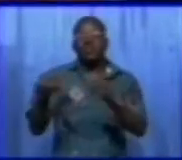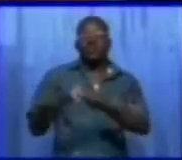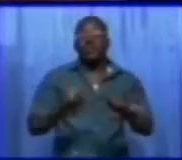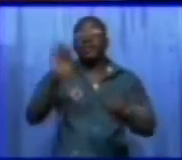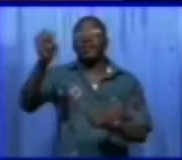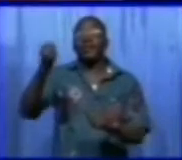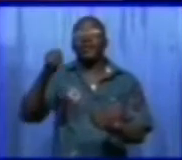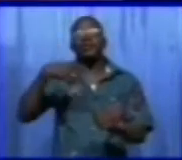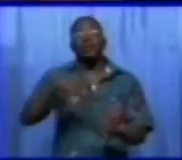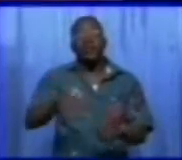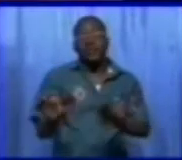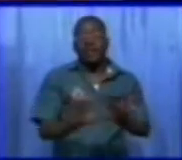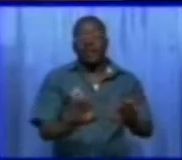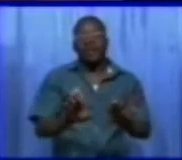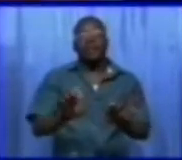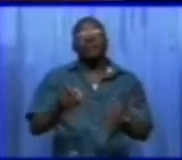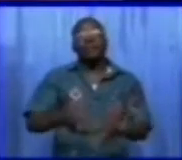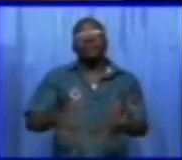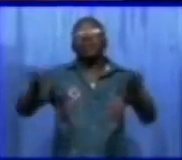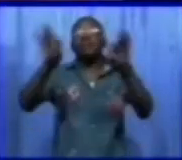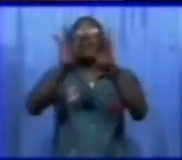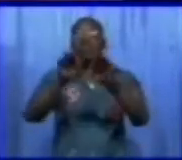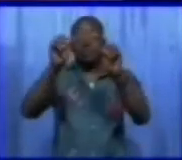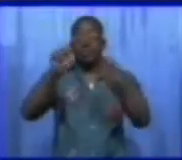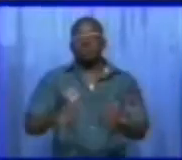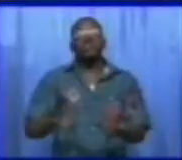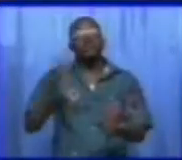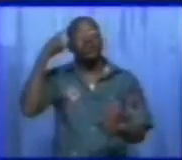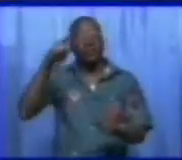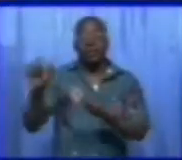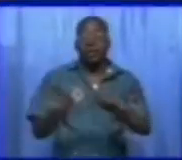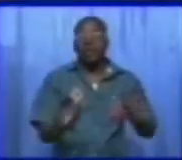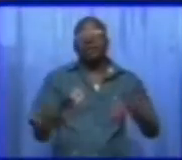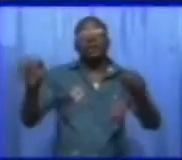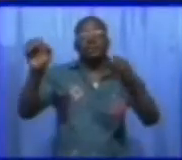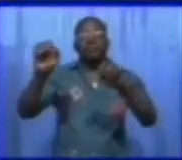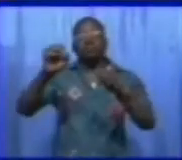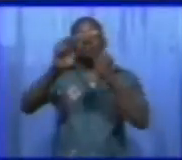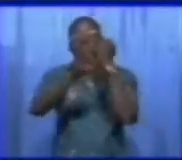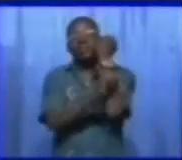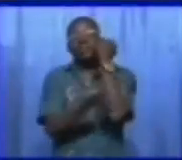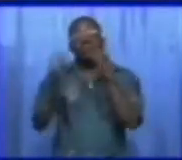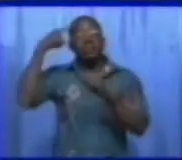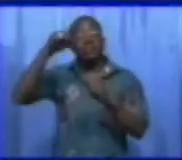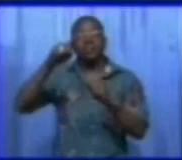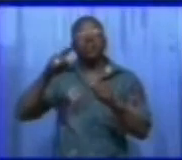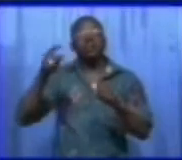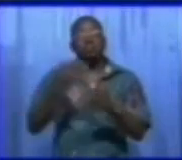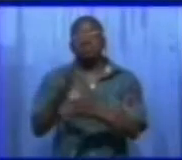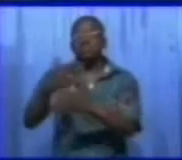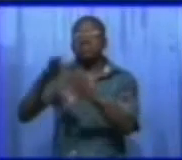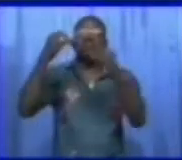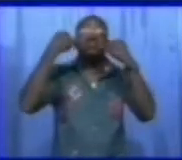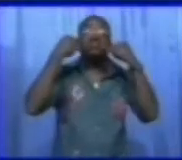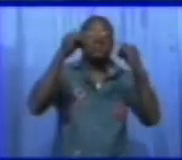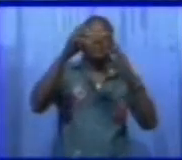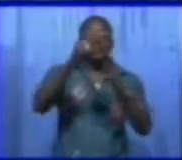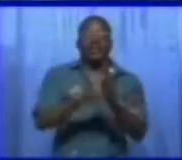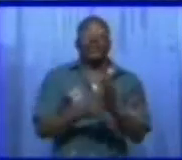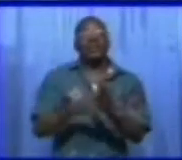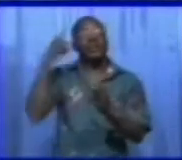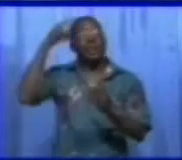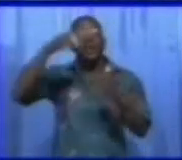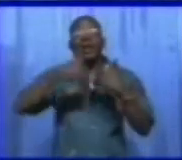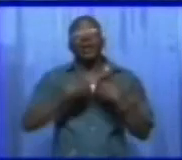été réalisées, et c'était important qu'on puisse réunir l'ensemble des acteurs de la région pour partager avec eux l'information et